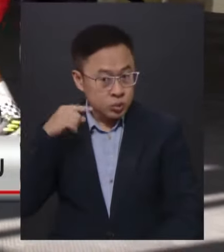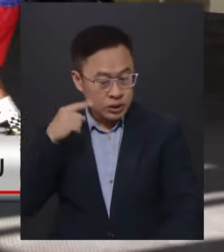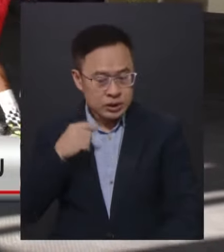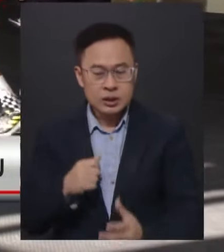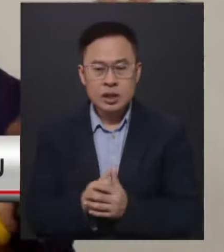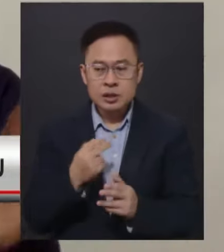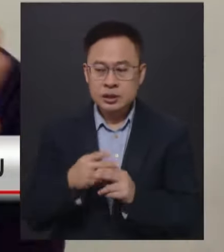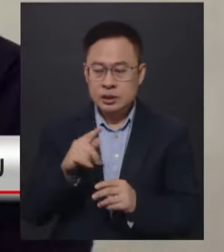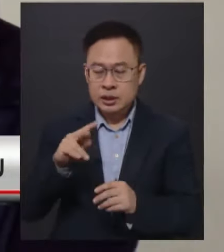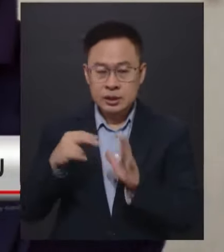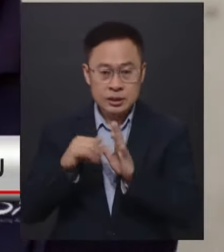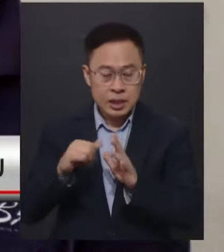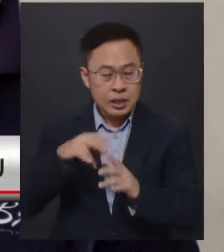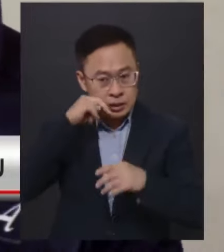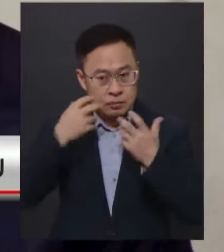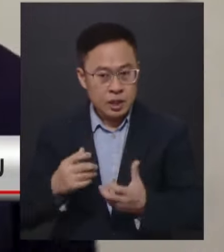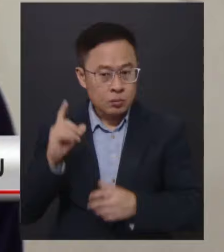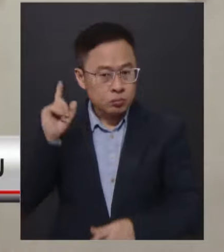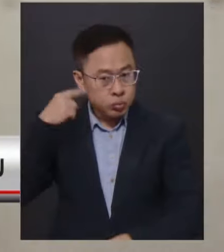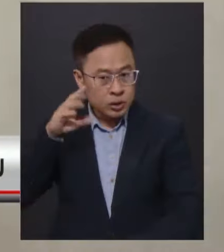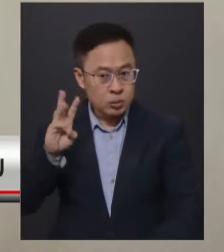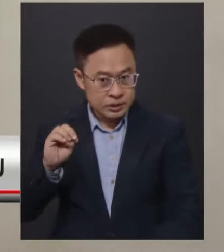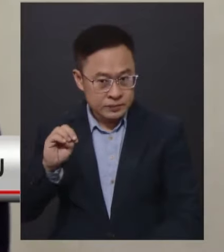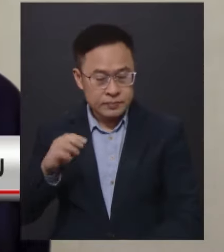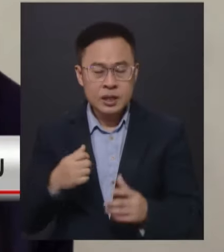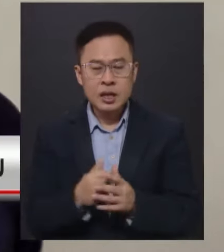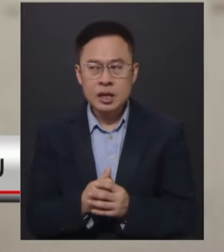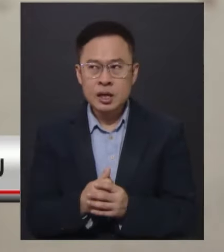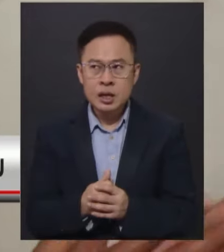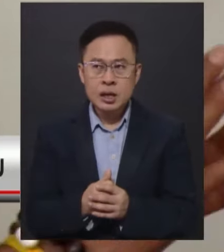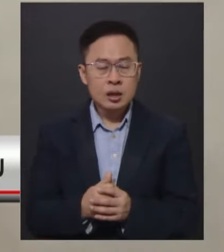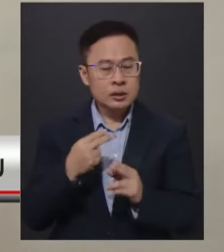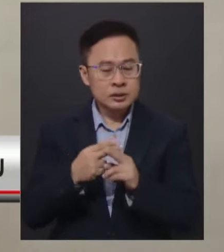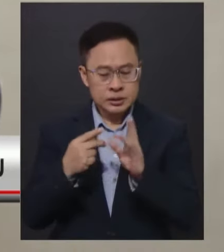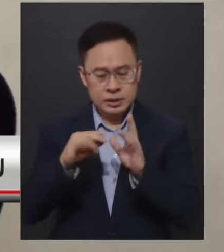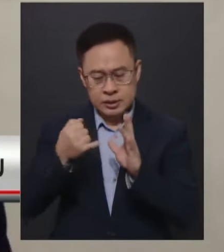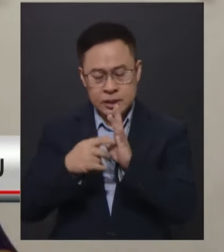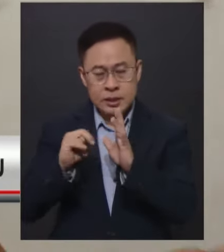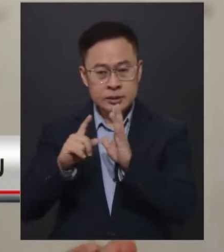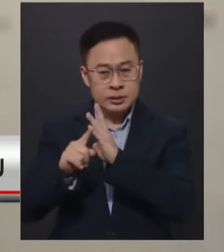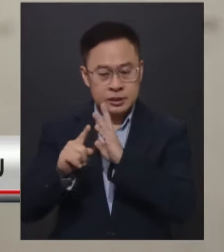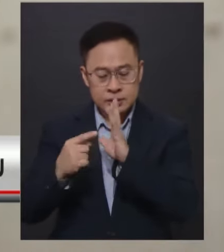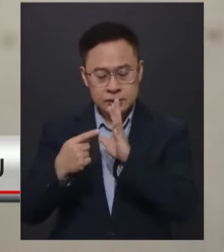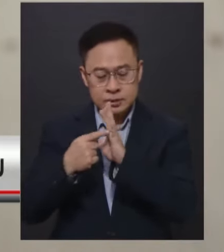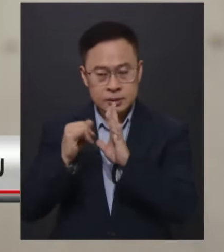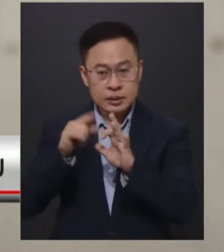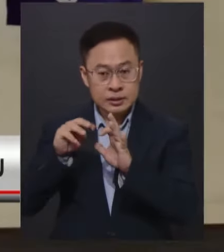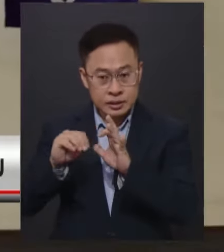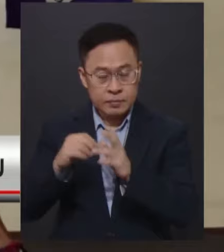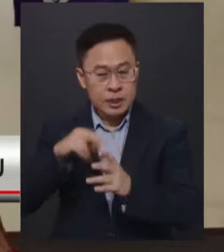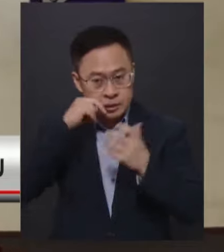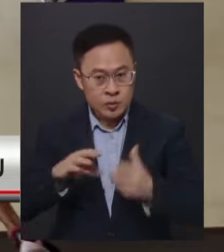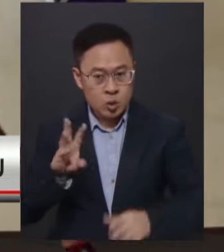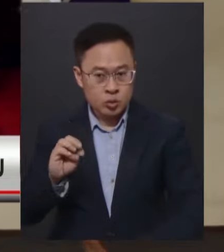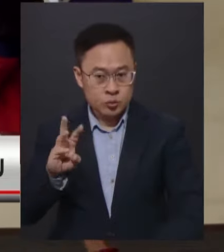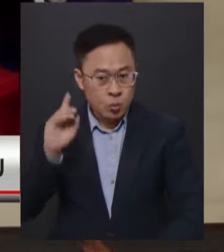ญญาสมนึกในรุ่น60กิโลกรัมหญิงจันจำสุวรรณเพ็งครับในรุ่น66กิโลกรัมหญิงและจุธามาศจิ